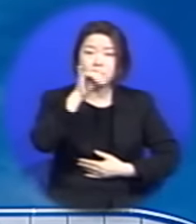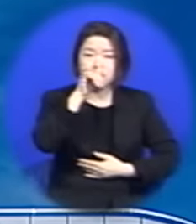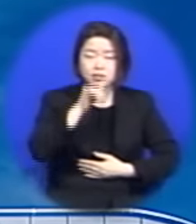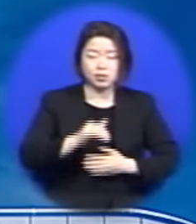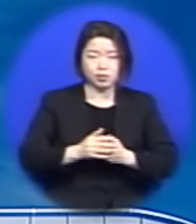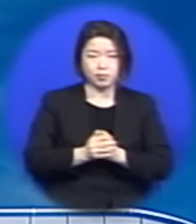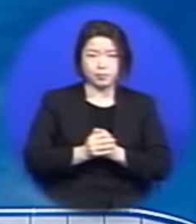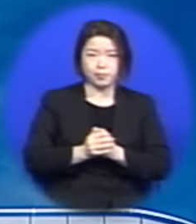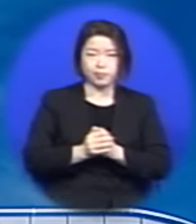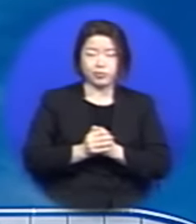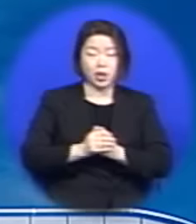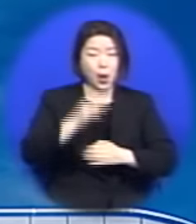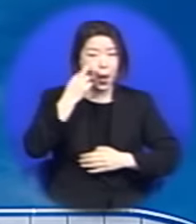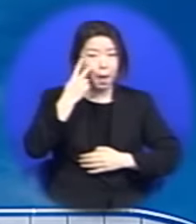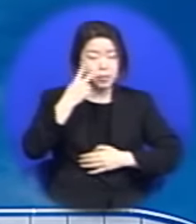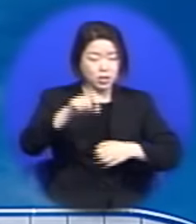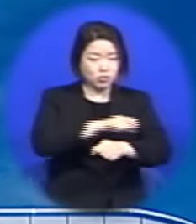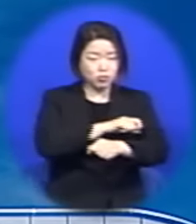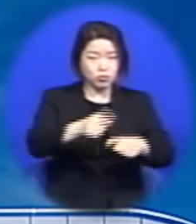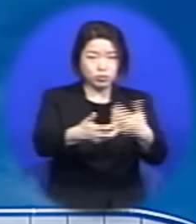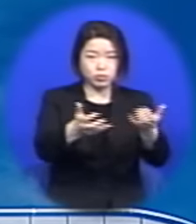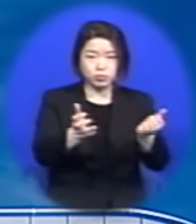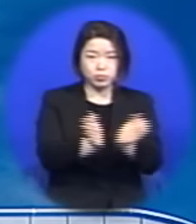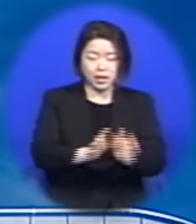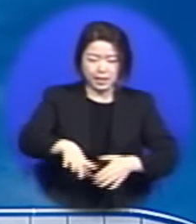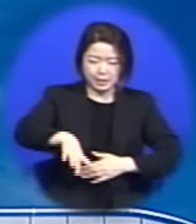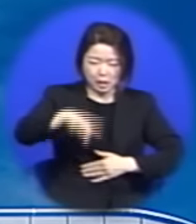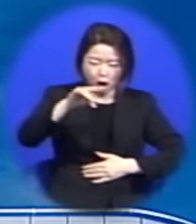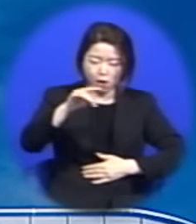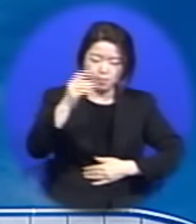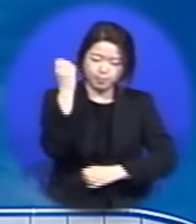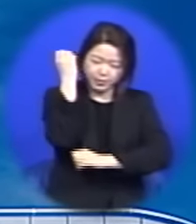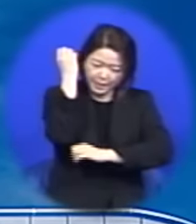했습니다이 미군특수부대 처음